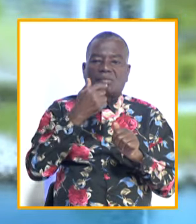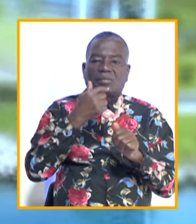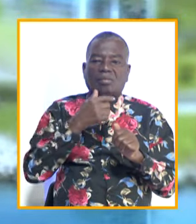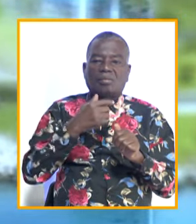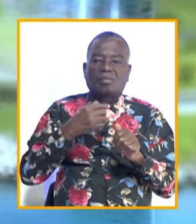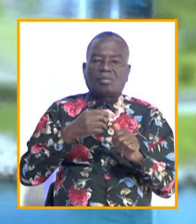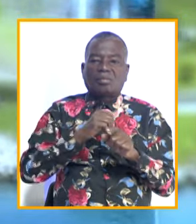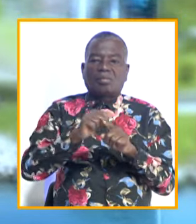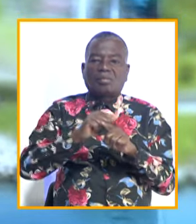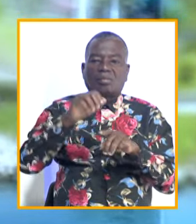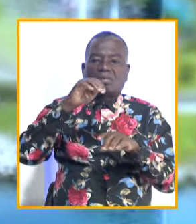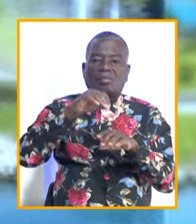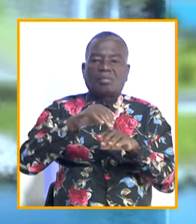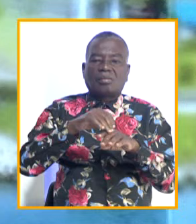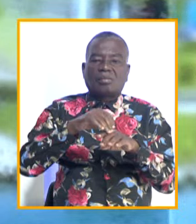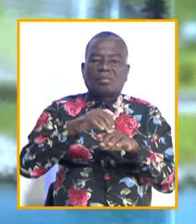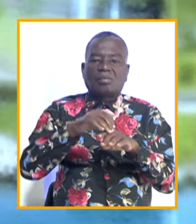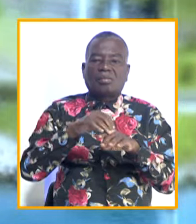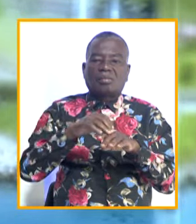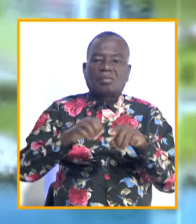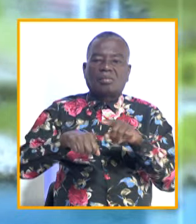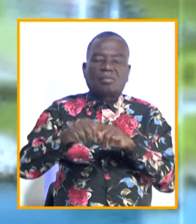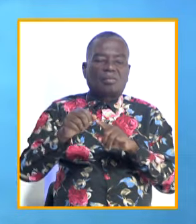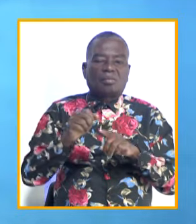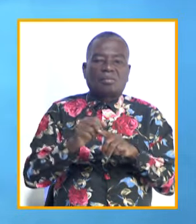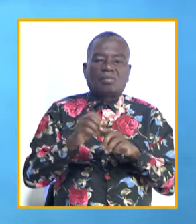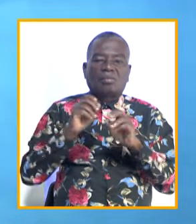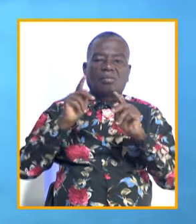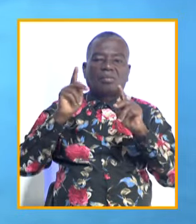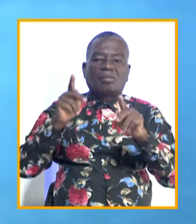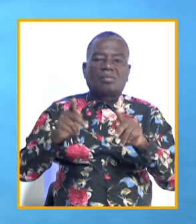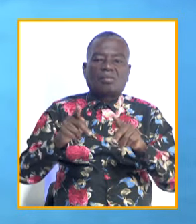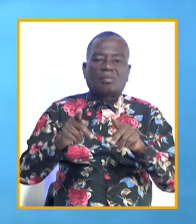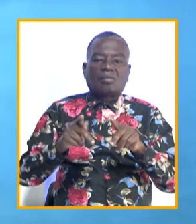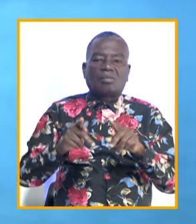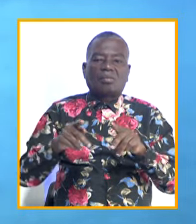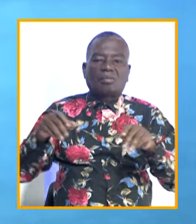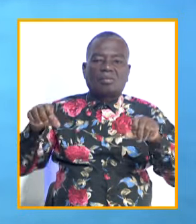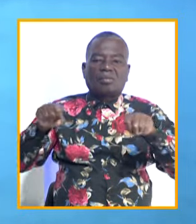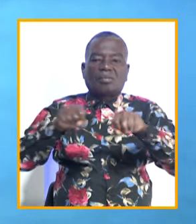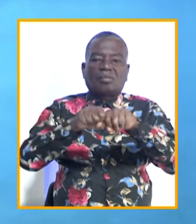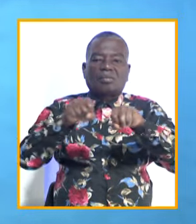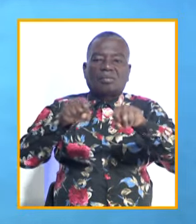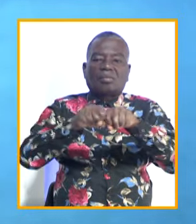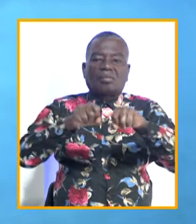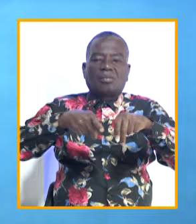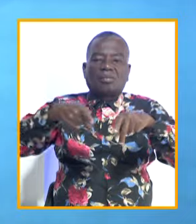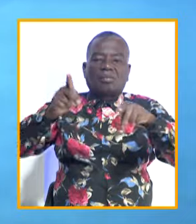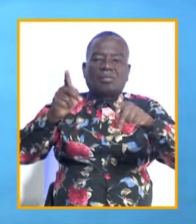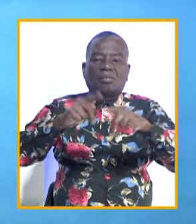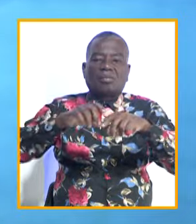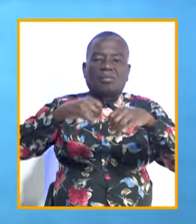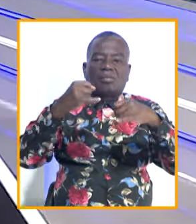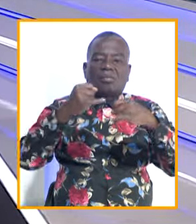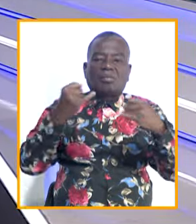managérial du Sporting Club de Gagnois, mais aussi en tant que footballeur. Oui, il aura l'occasion donc de réchausser les crampons pour permettre donc à cette équipe du Sporting Club de